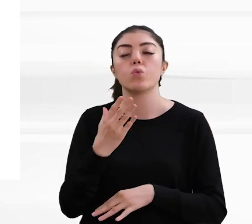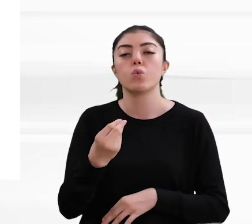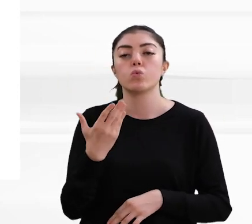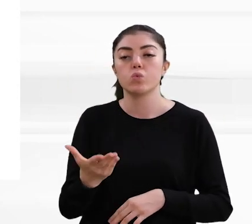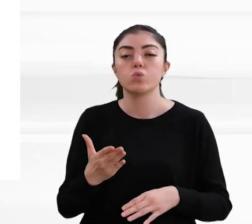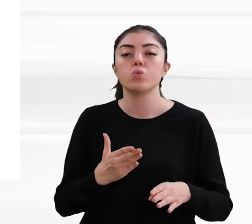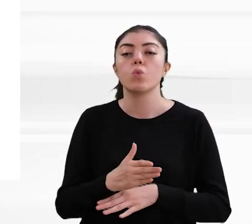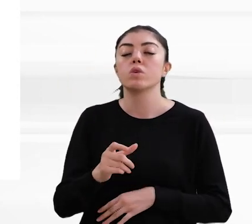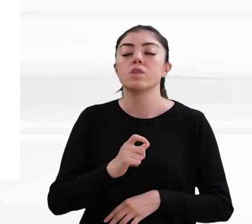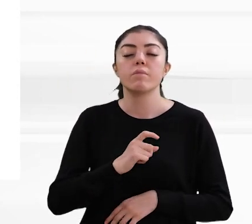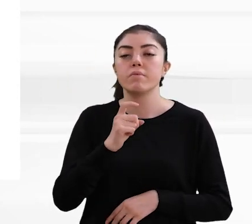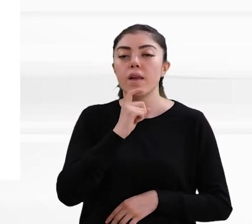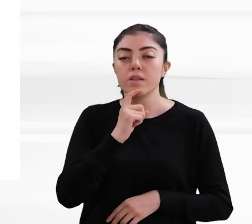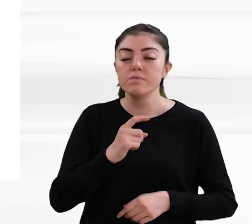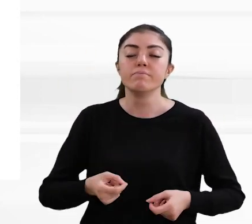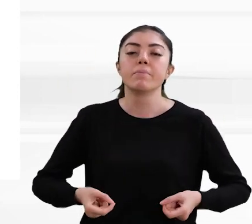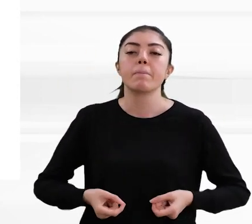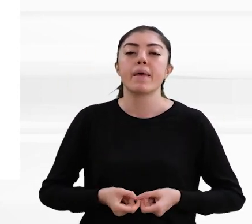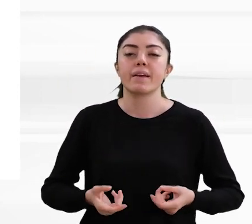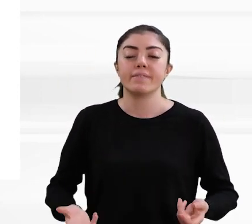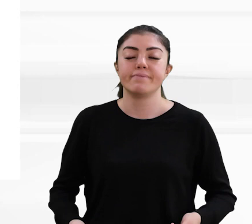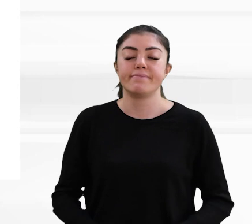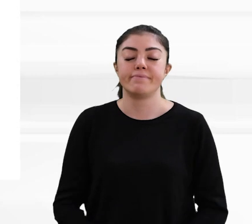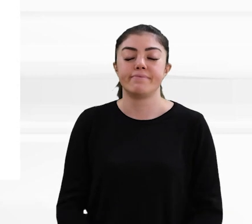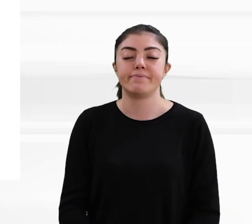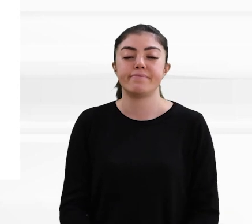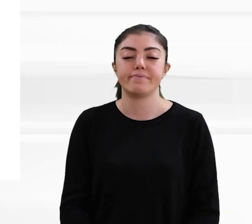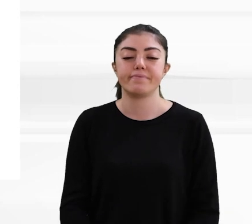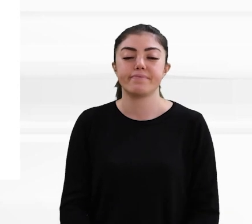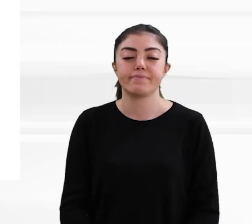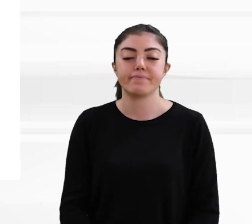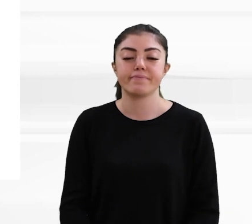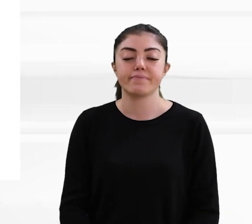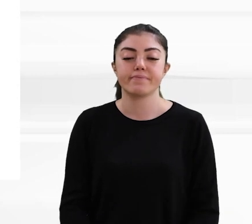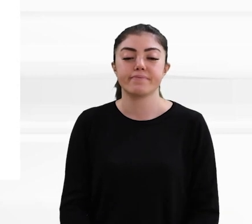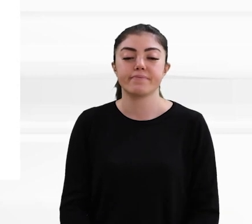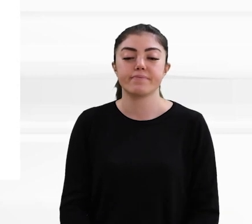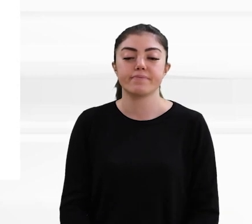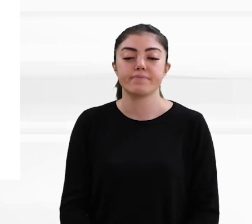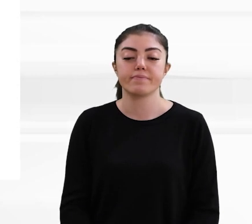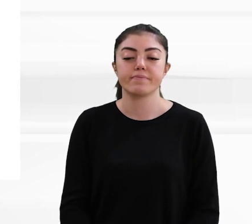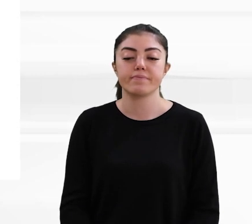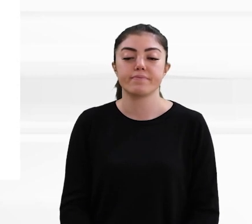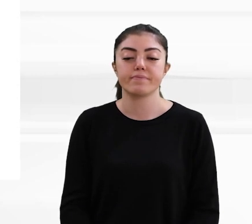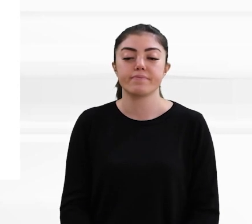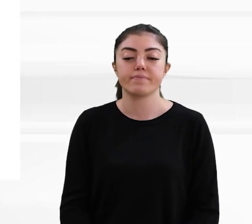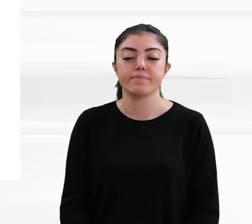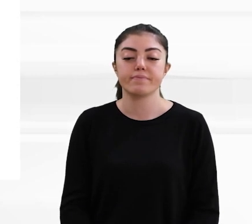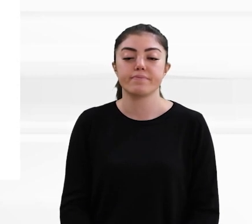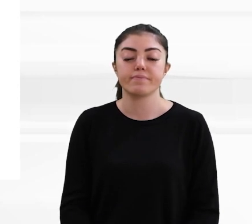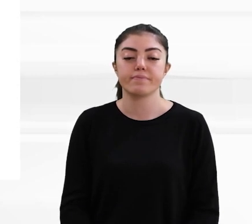doğru bir ifade olduk hangisi yanlıştır dediği için izin yanlış cevabınız buradaki vs çalıyor